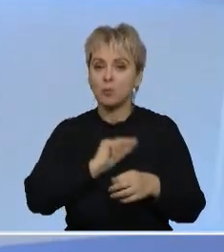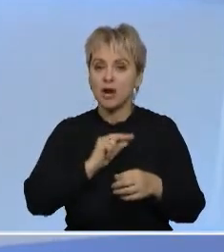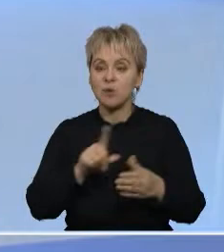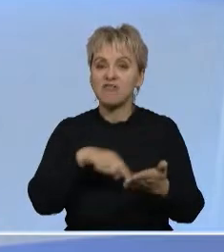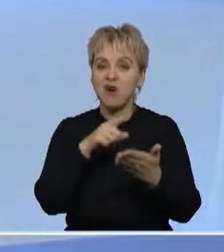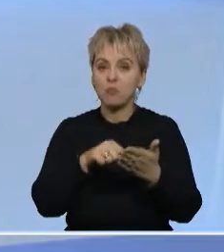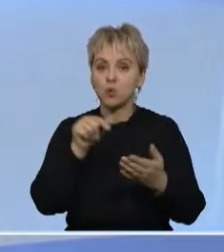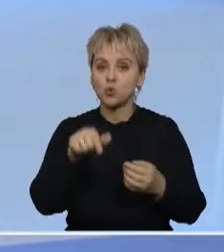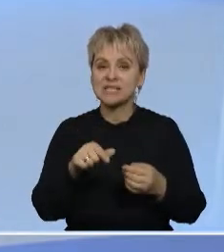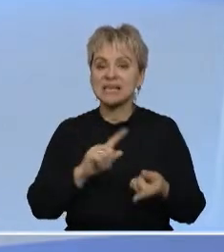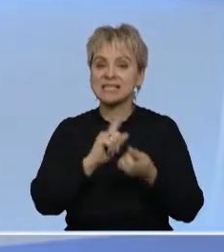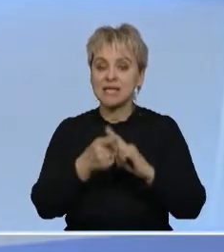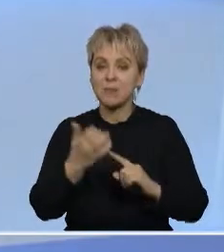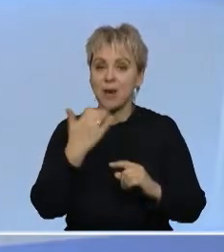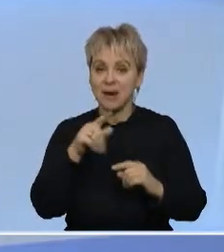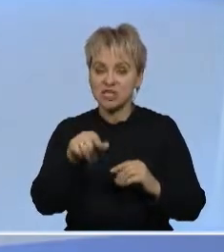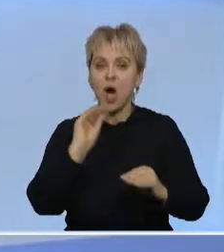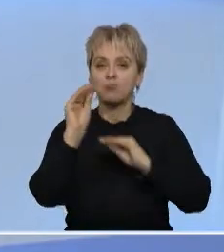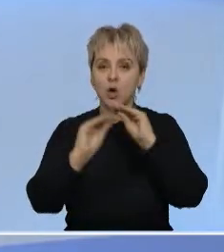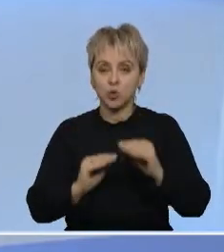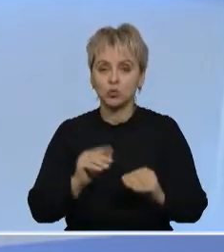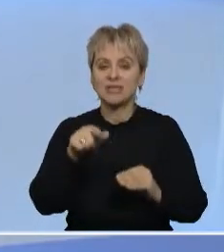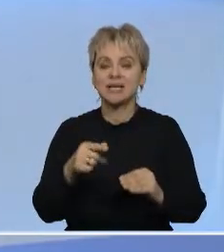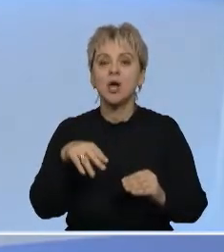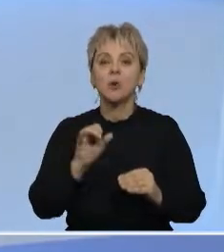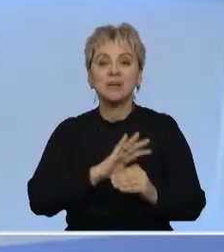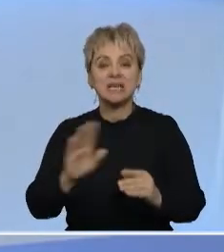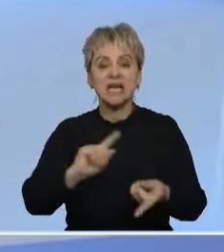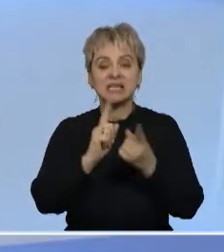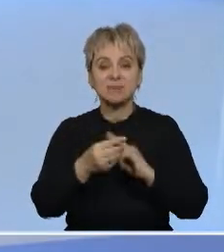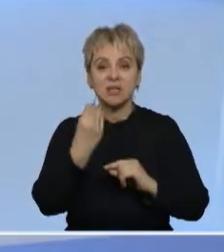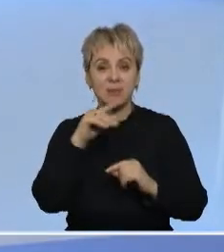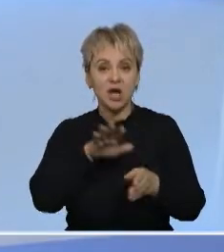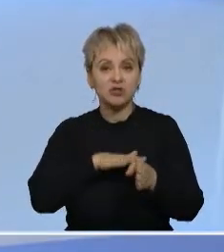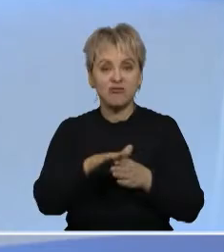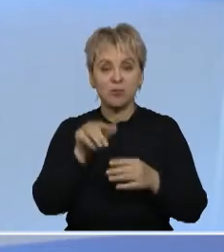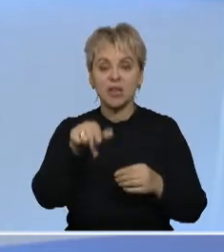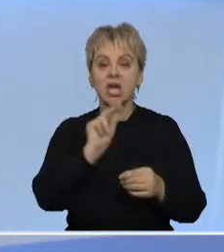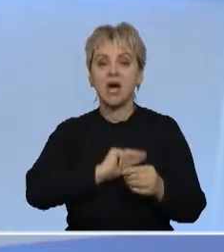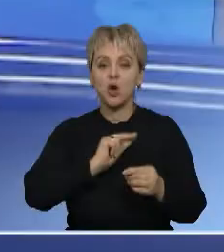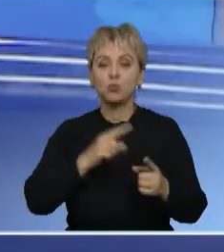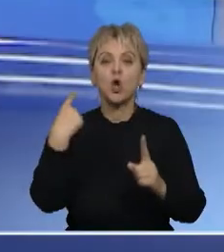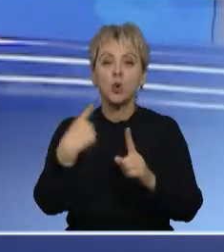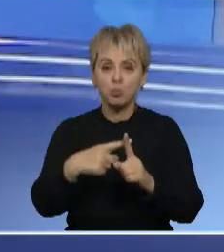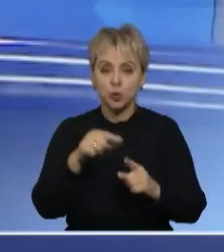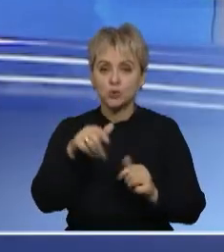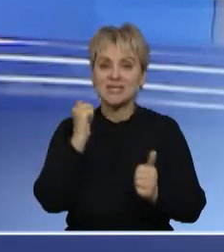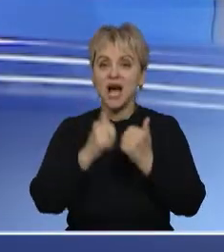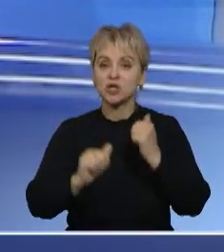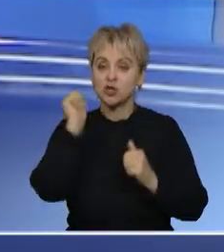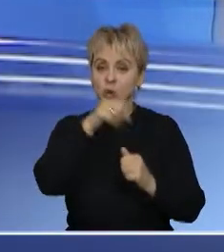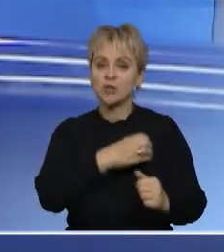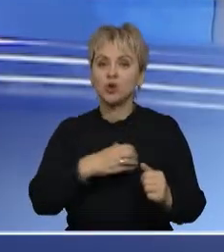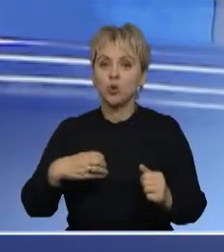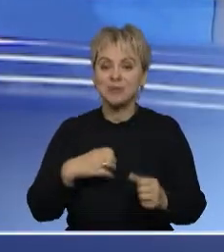прорабатывались вопросы замены материалов оборудования при неизменном качестве выполнения работ. Плюс ежегодно